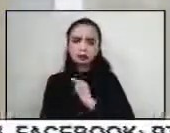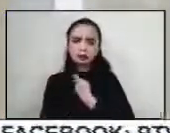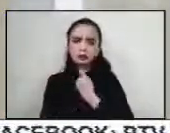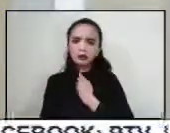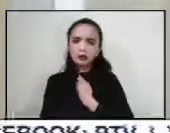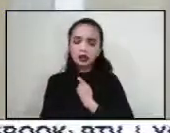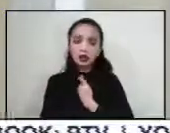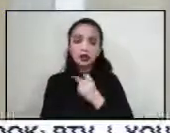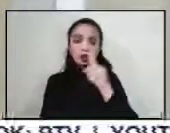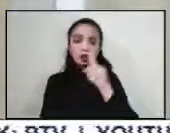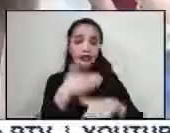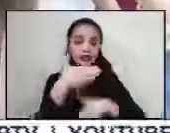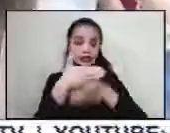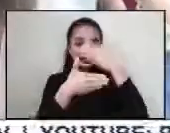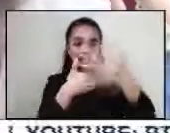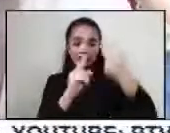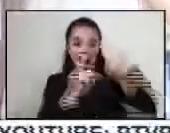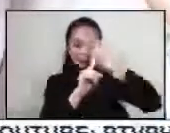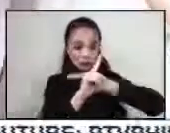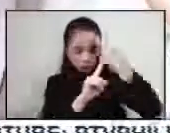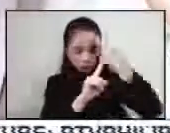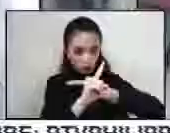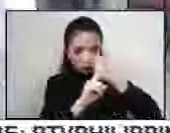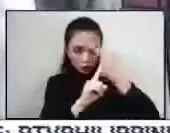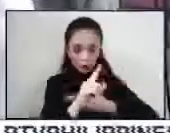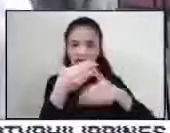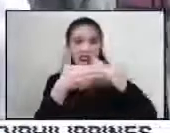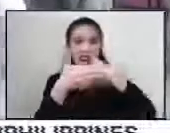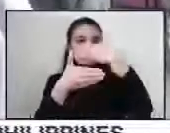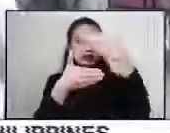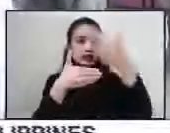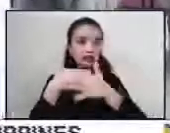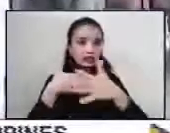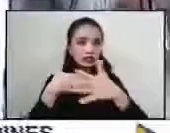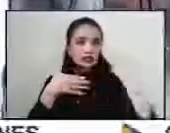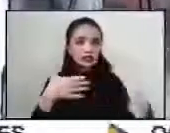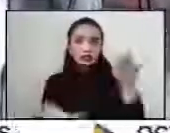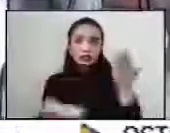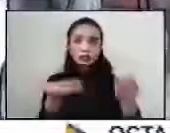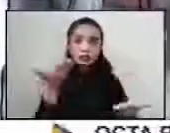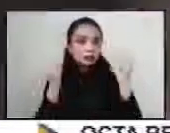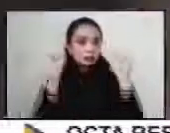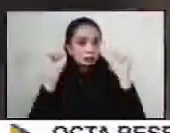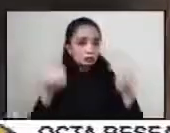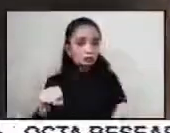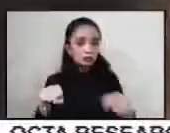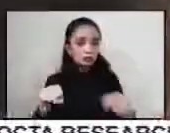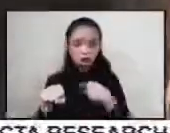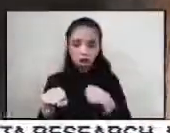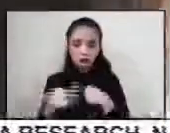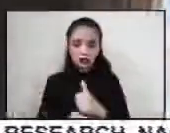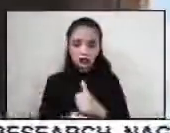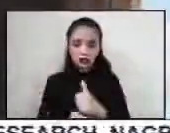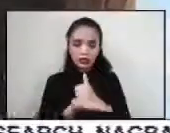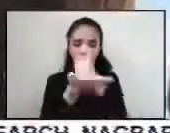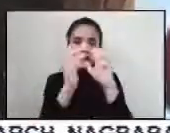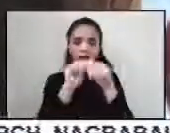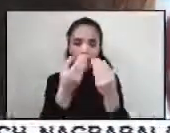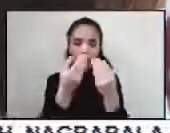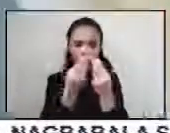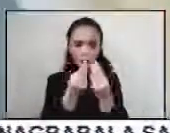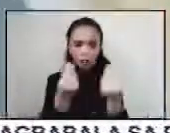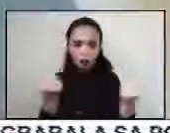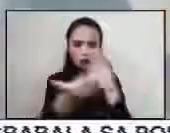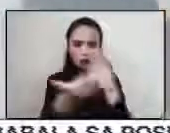RT-PCR ang itinuturing na gold standard sa pagtukoy kung positibo ang isang individual sa COVID-19. Pero malayo sa kasalukuyang proseso